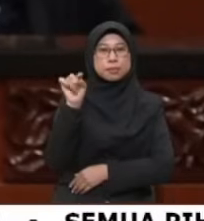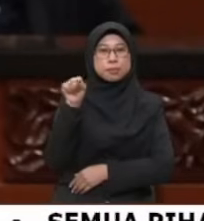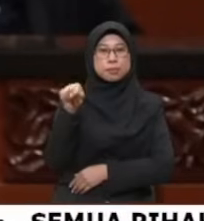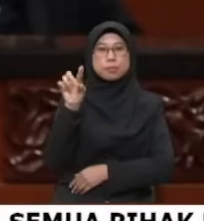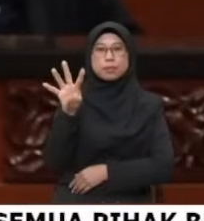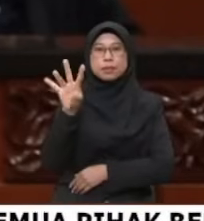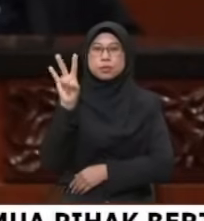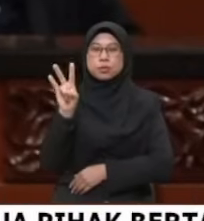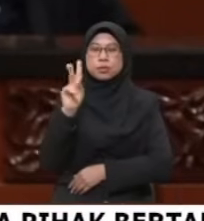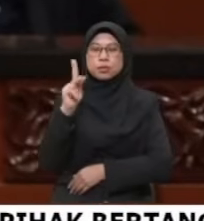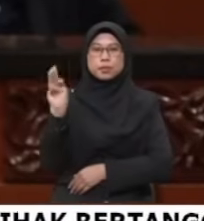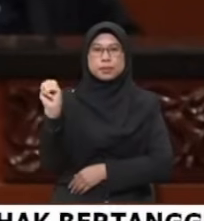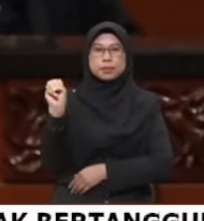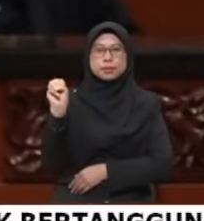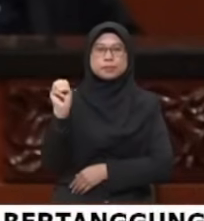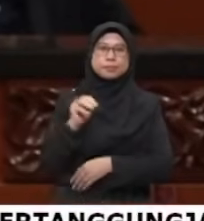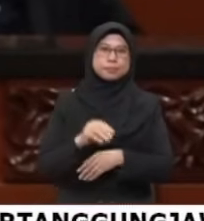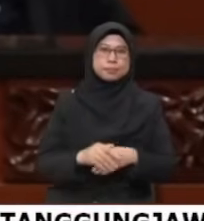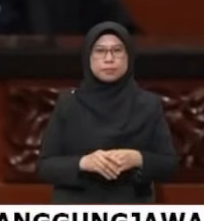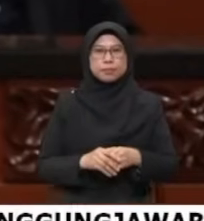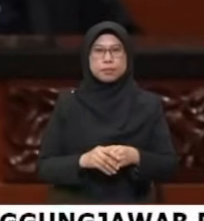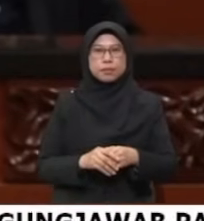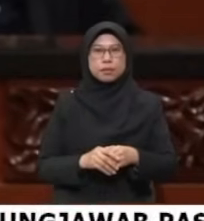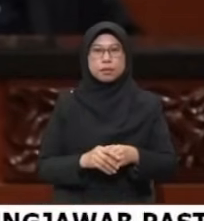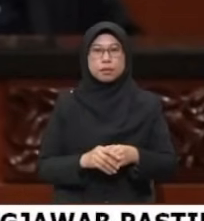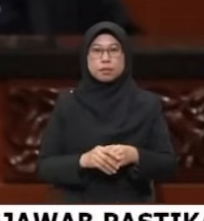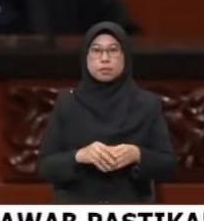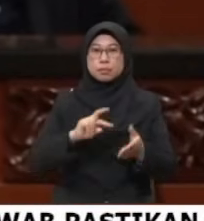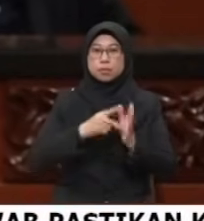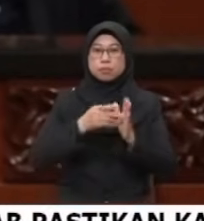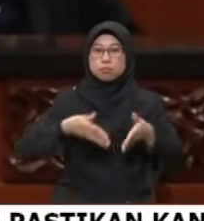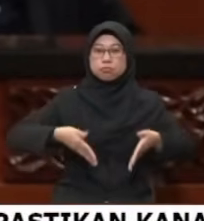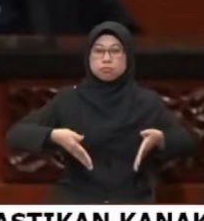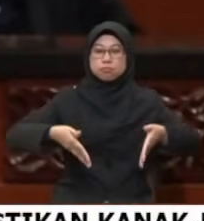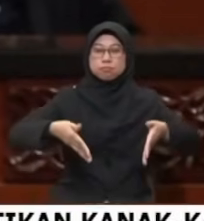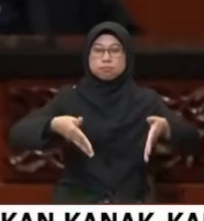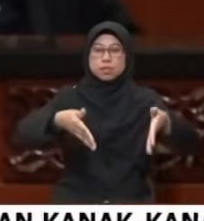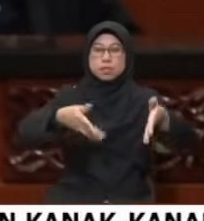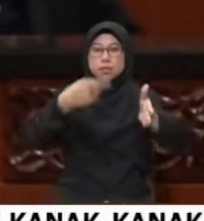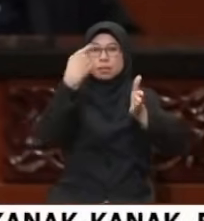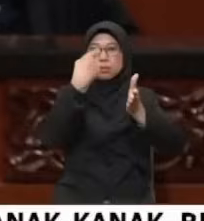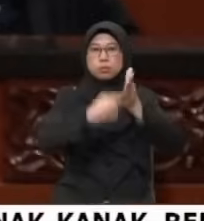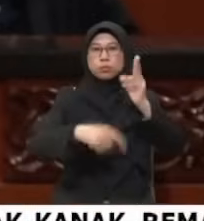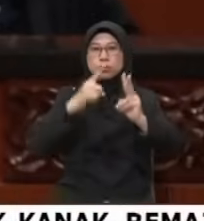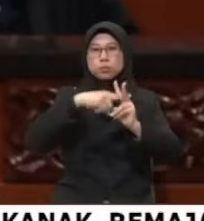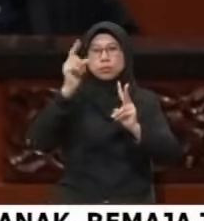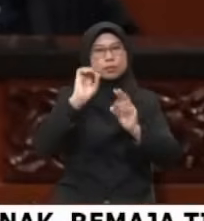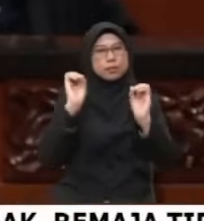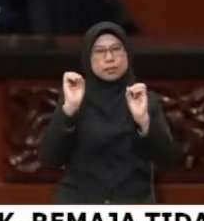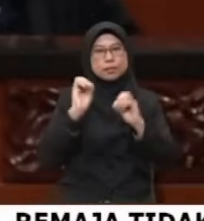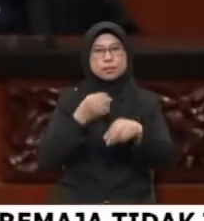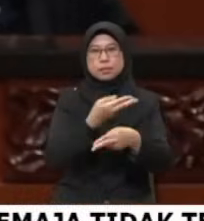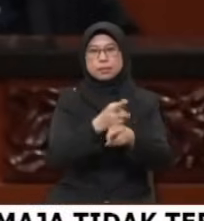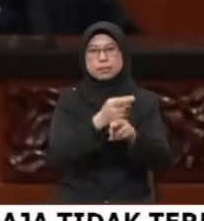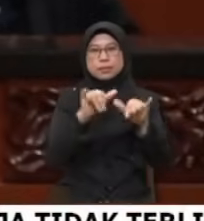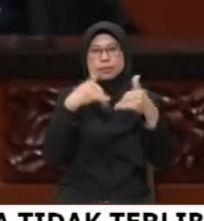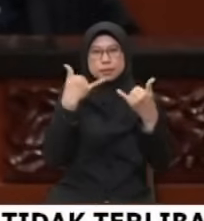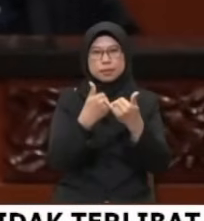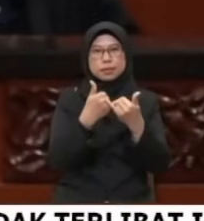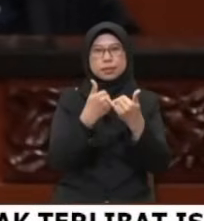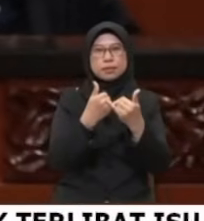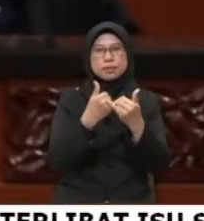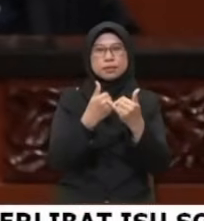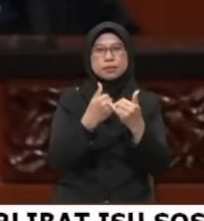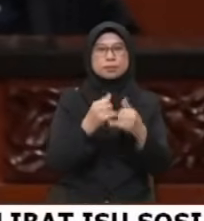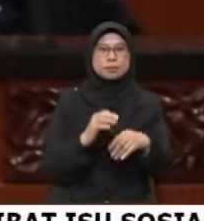218.47 KM maksudnya jalan ini jalan tidak bertol yang diselenggara oleh Syarikat konsesi